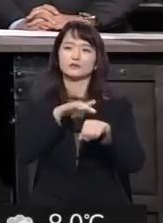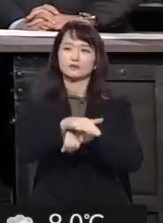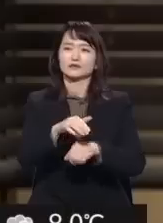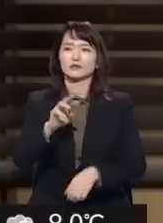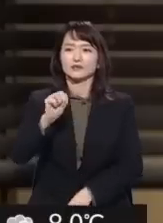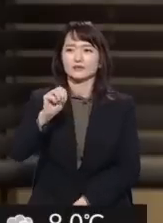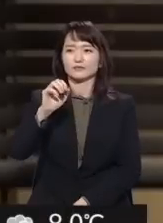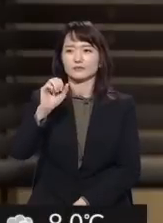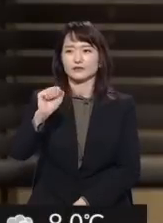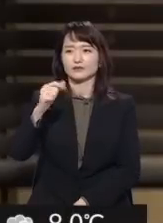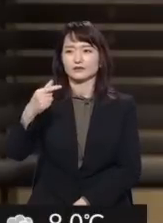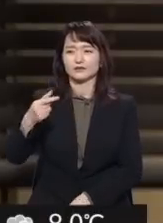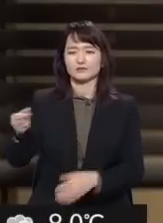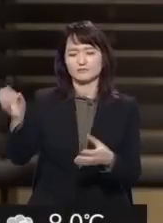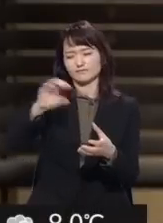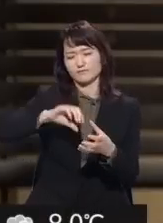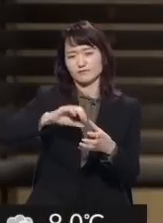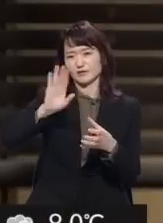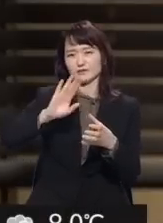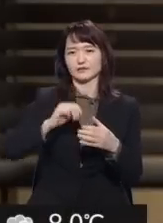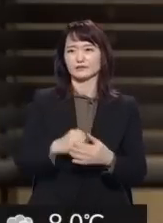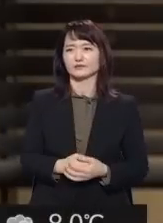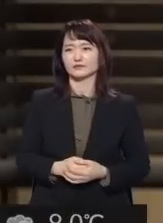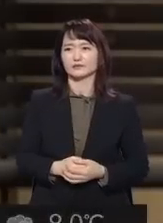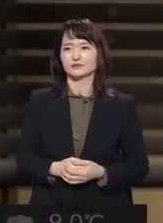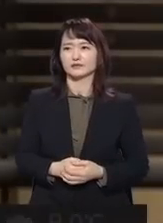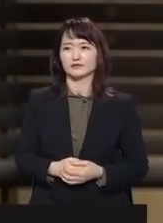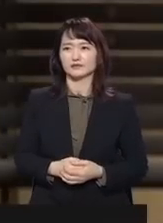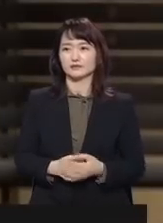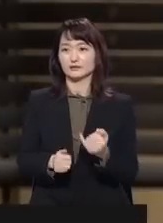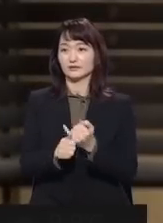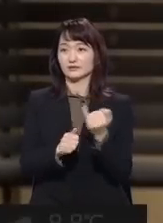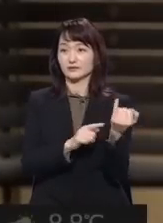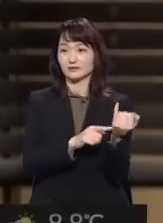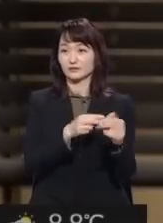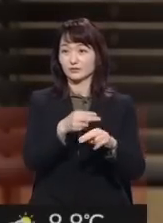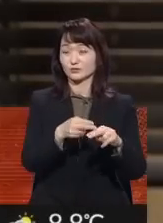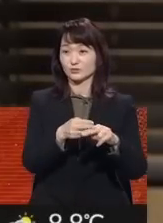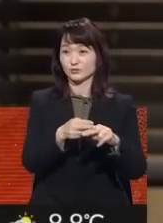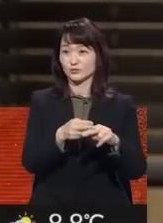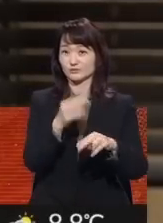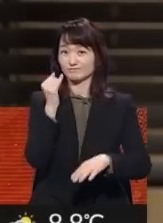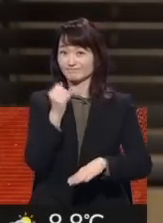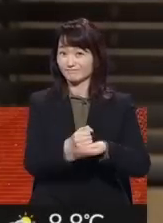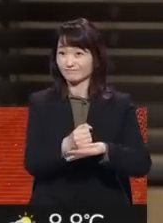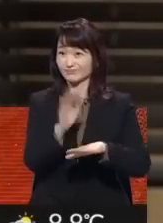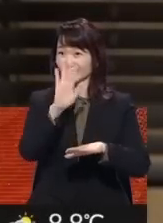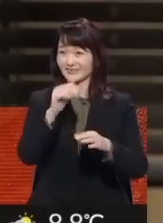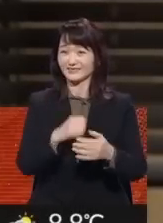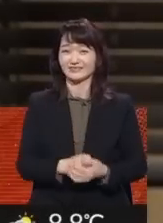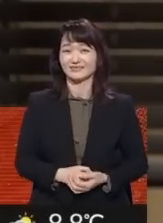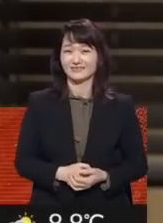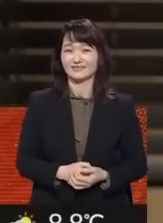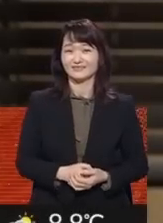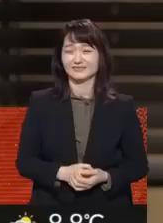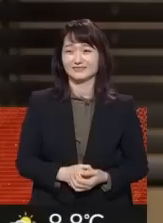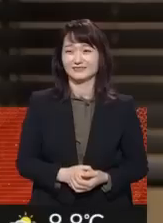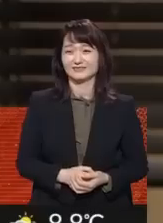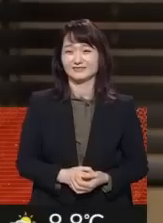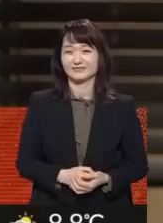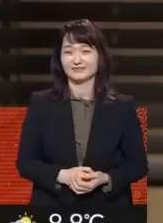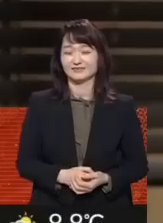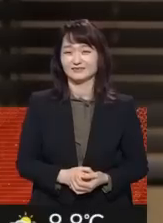그렇다고 MSG 범벅을 하진 않지만 저렇게 사모님이 음식을 못 하시냐고 잘한다니까요 아니 질문을 저렇게 만들어 놓으니까